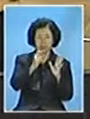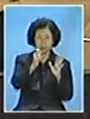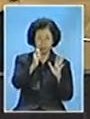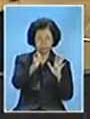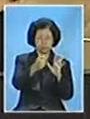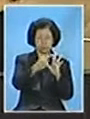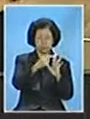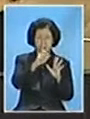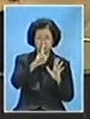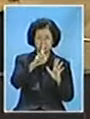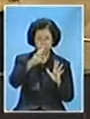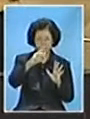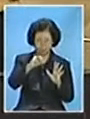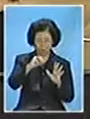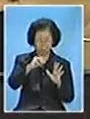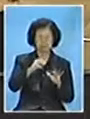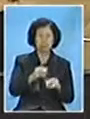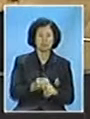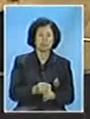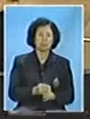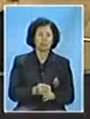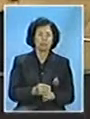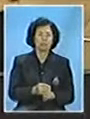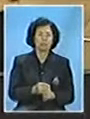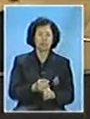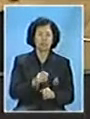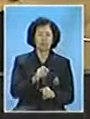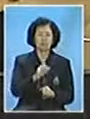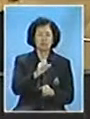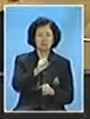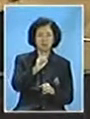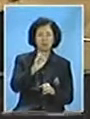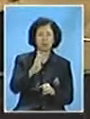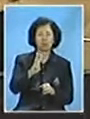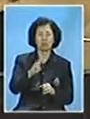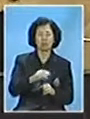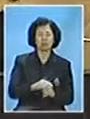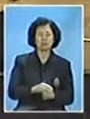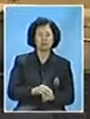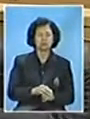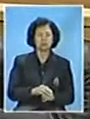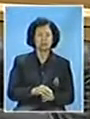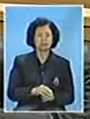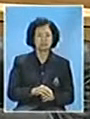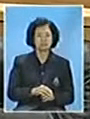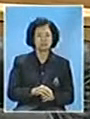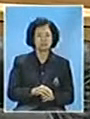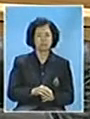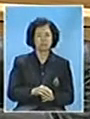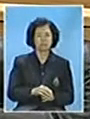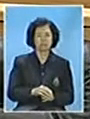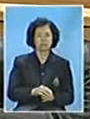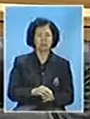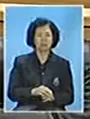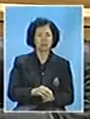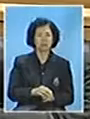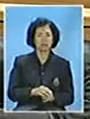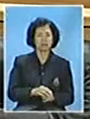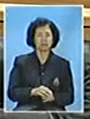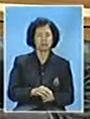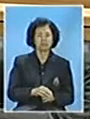ท่านประธานครับขอบพระคุณครับผมเดชอุดมไกรฤทธิ์สมาชิกวุฒิสภาสรรหาแฟกฝ่ายวิชาการ